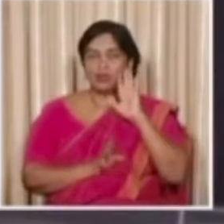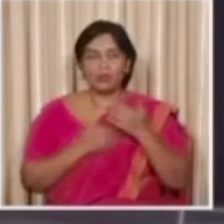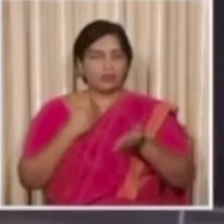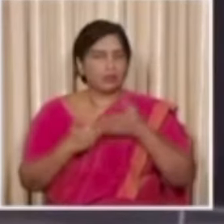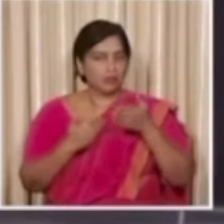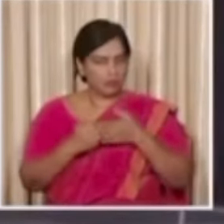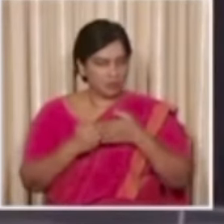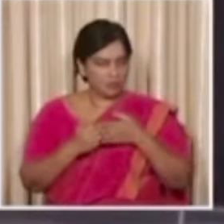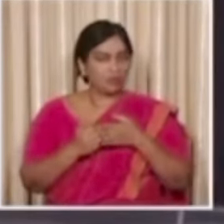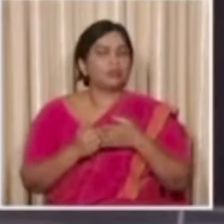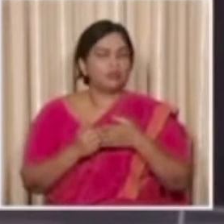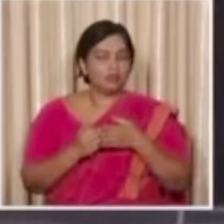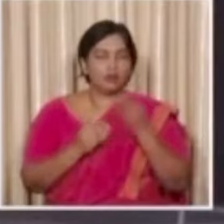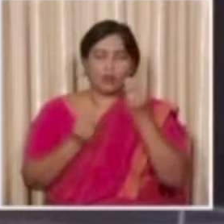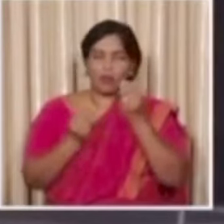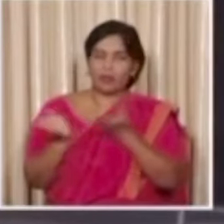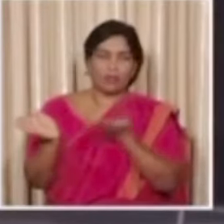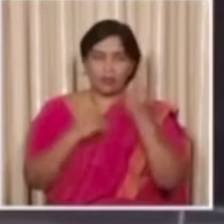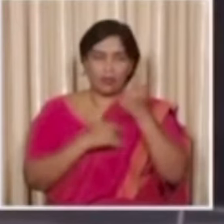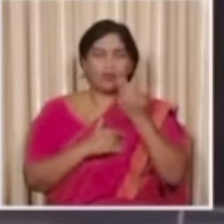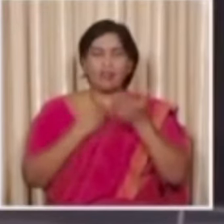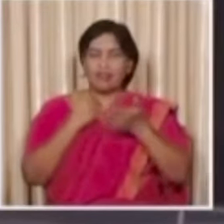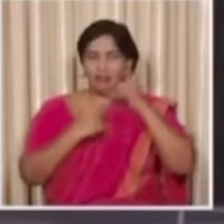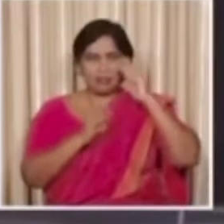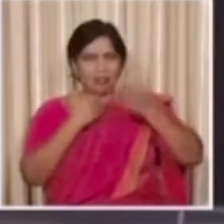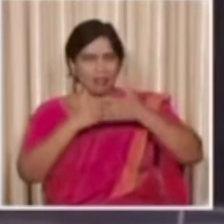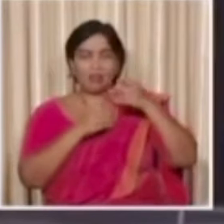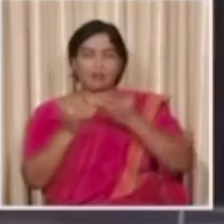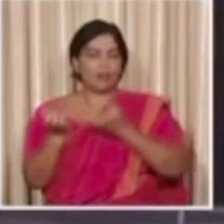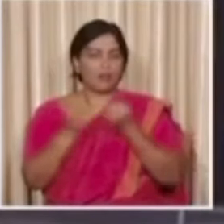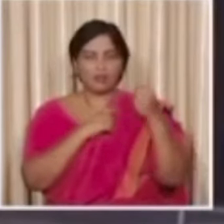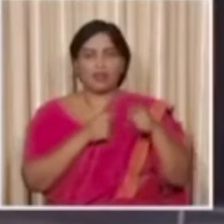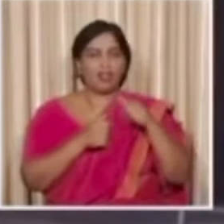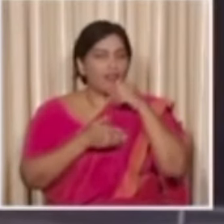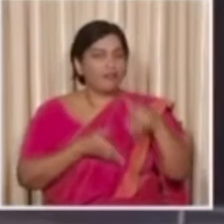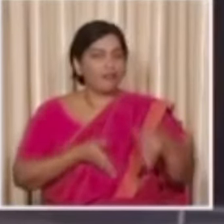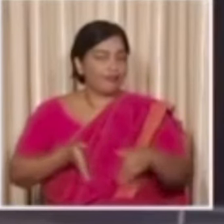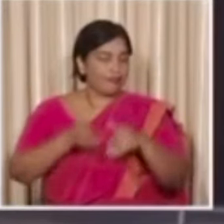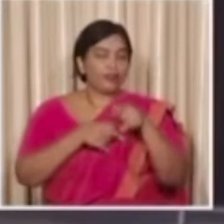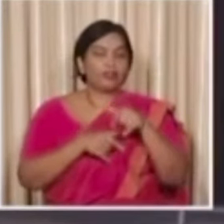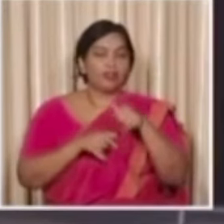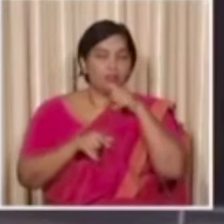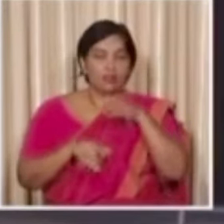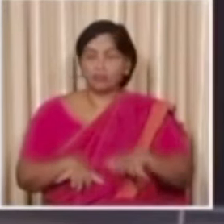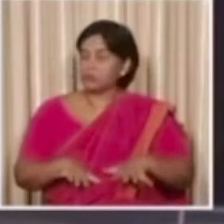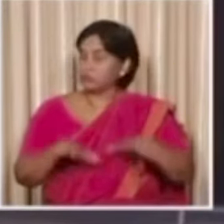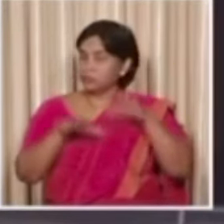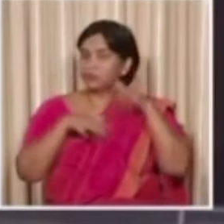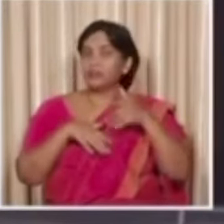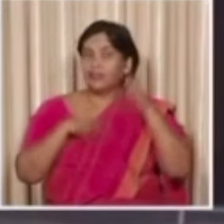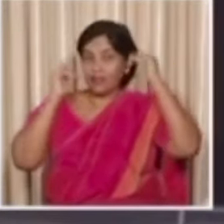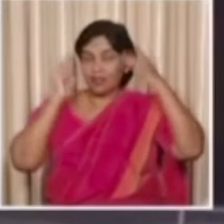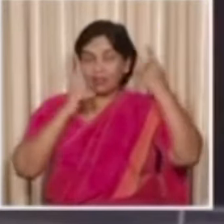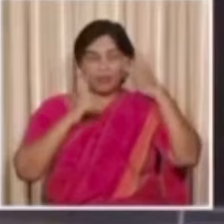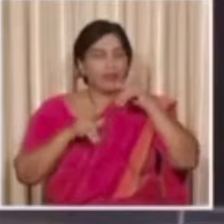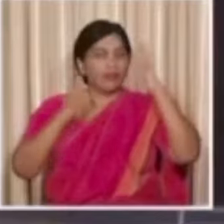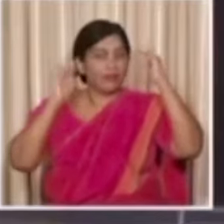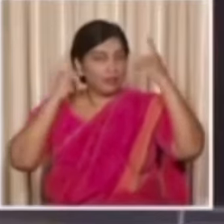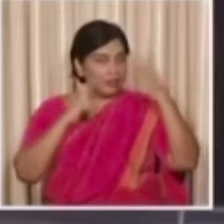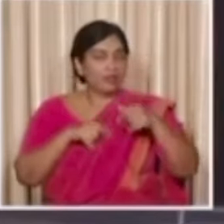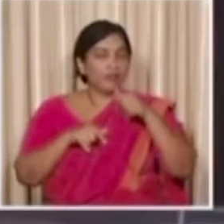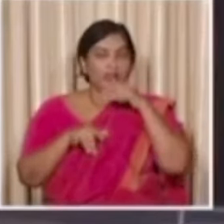ඉදිකිරීම් ටිකකුත් අයින් කරලා ඒ වගේම මේ ජලය මේ ගං අතුර ගලන කාලේ තමයි වැඩියෙන් මේ වහින කාලේට